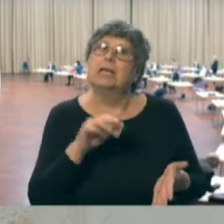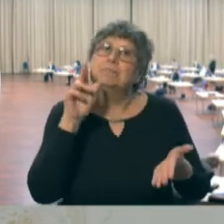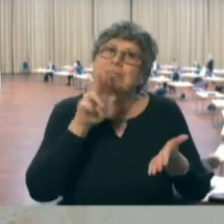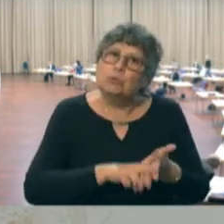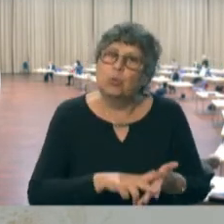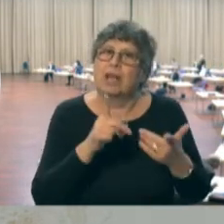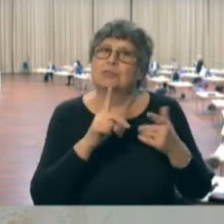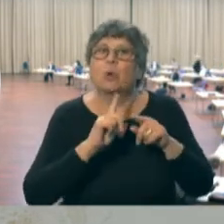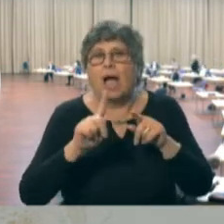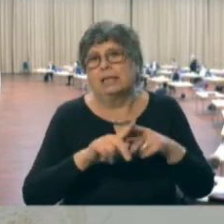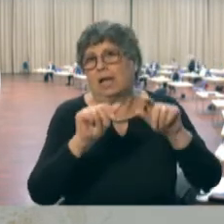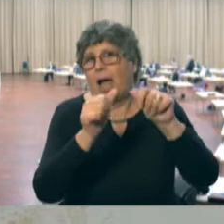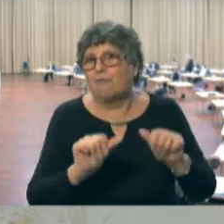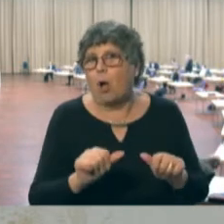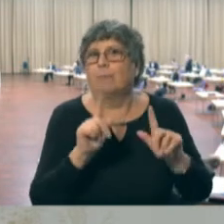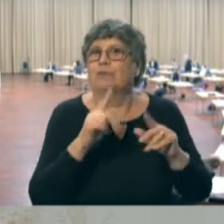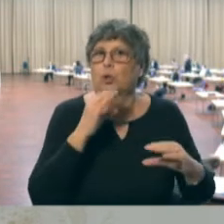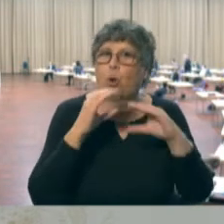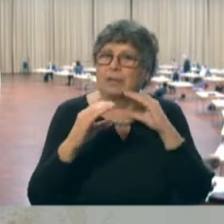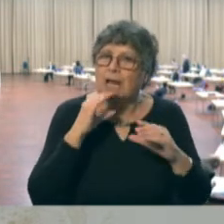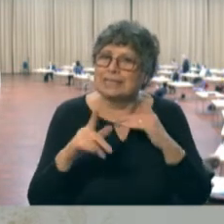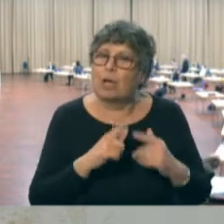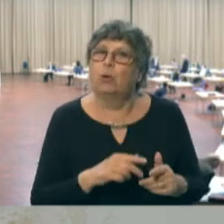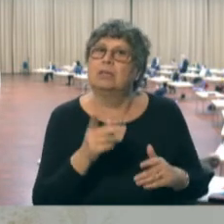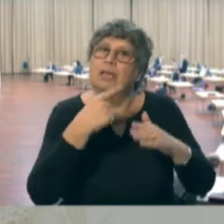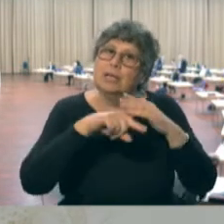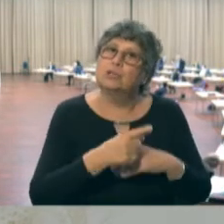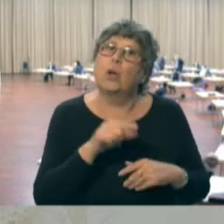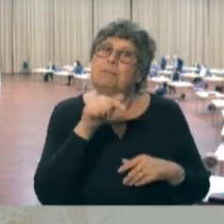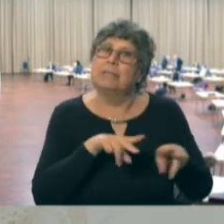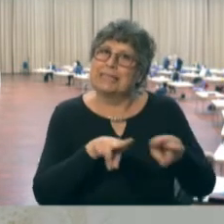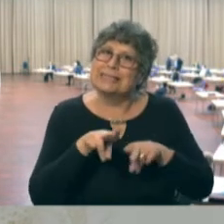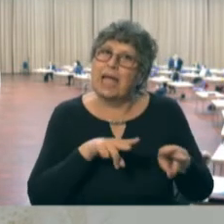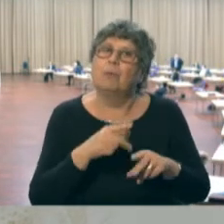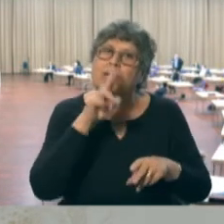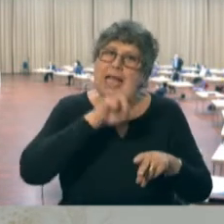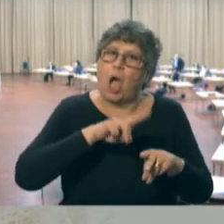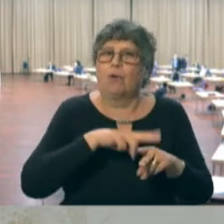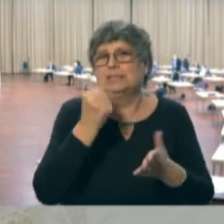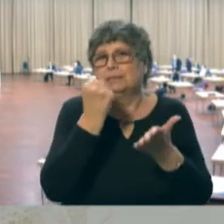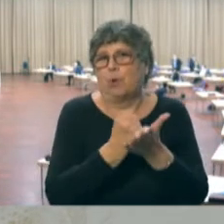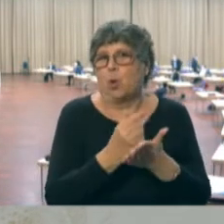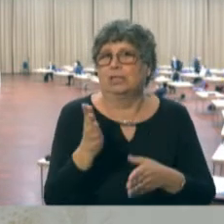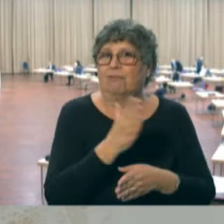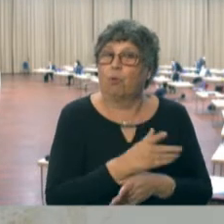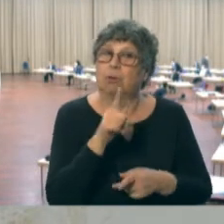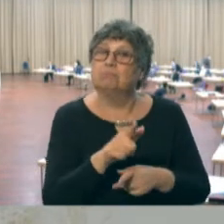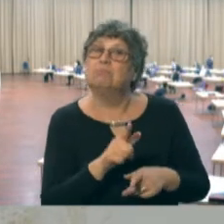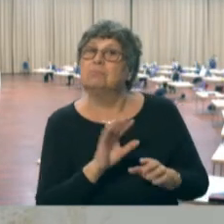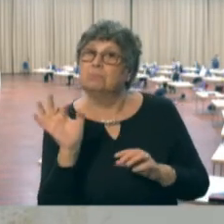anderer Formen der Telekommunikation durch das Justizministerium als Aufsichtsbehörde vor. Das gilt für